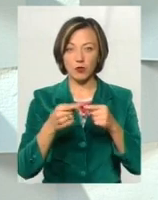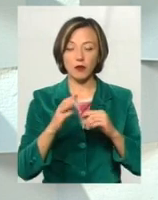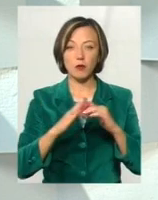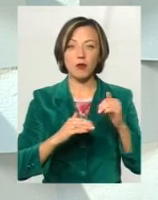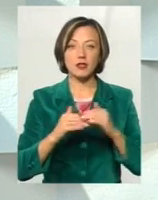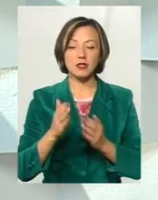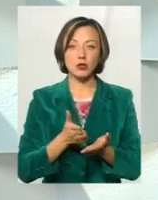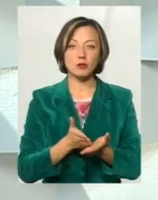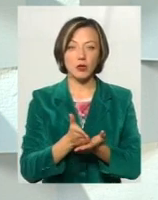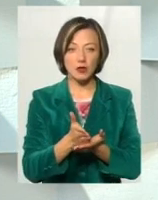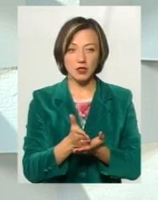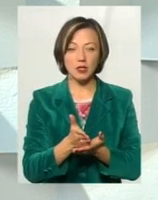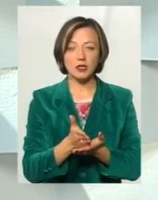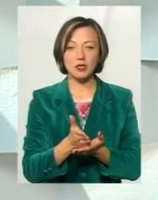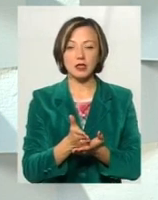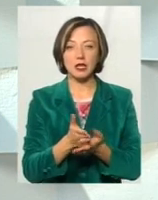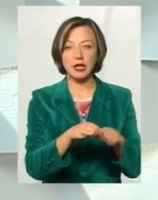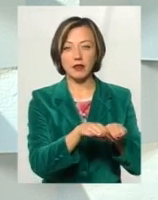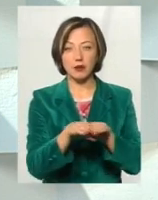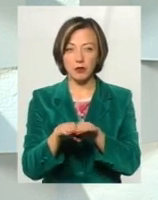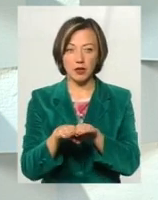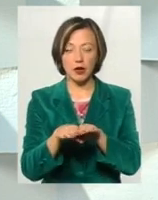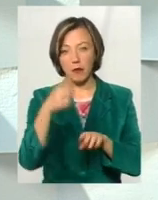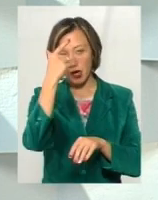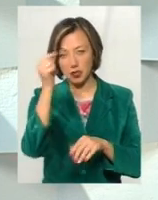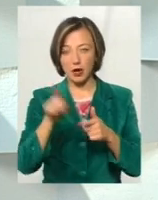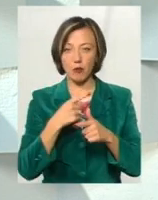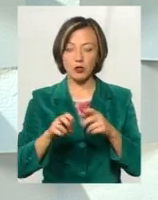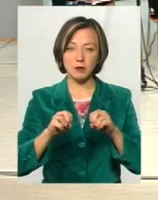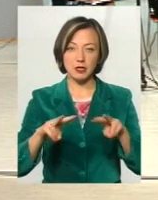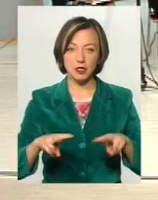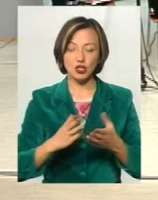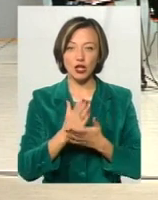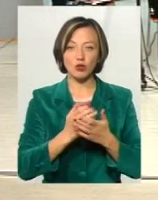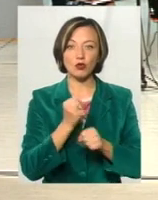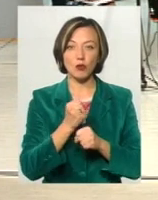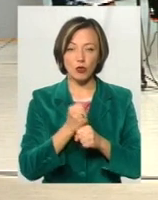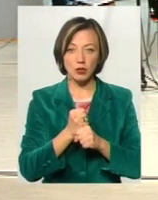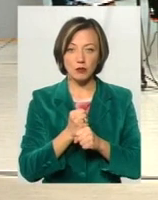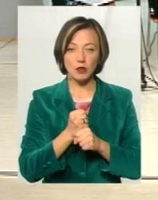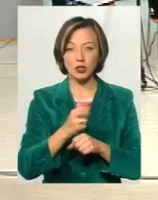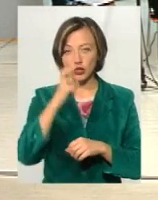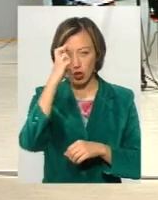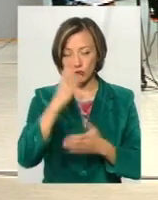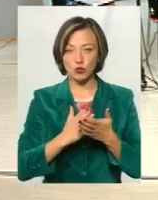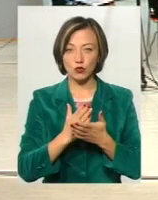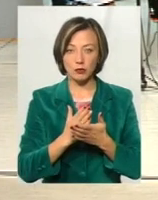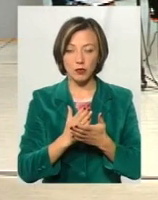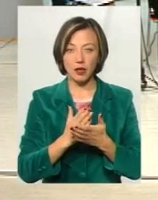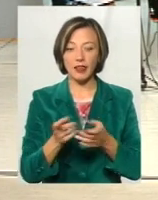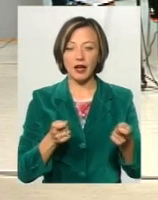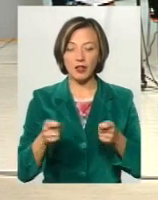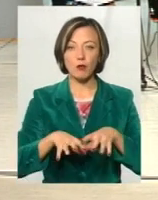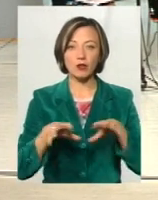професійного спрямування за освітньо-кваліфікаційним рівнем магістра або спеціаліста, стаж роботи за фахом у державній службі на